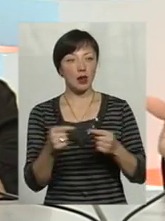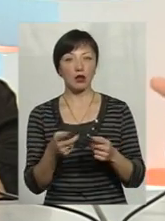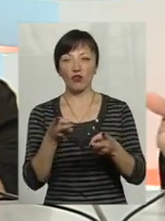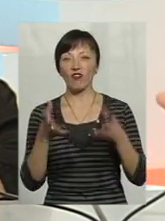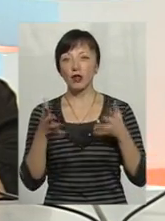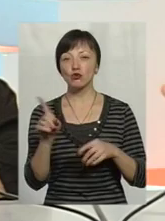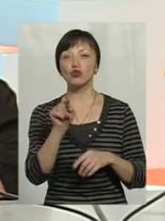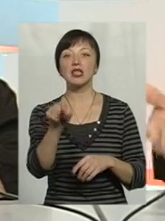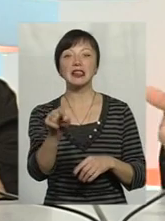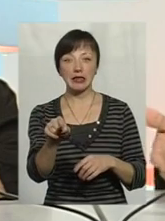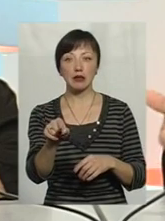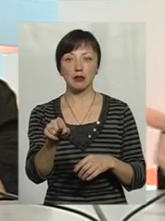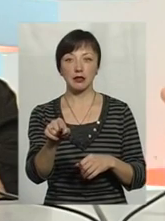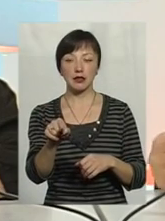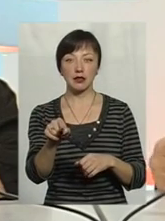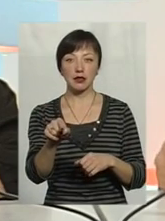того,